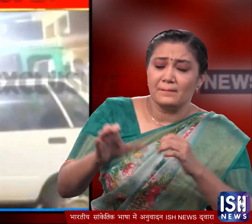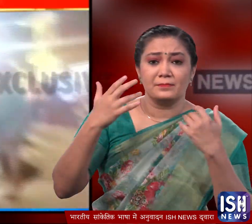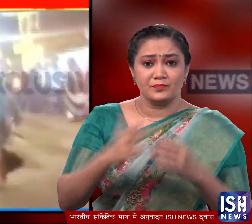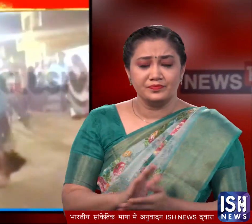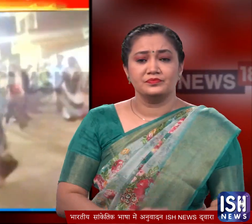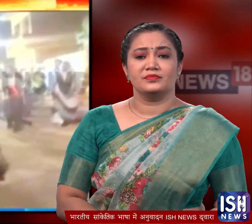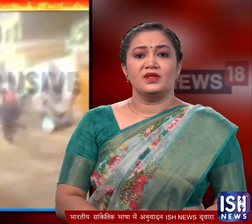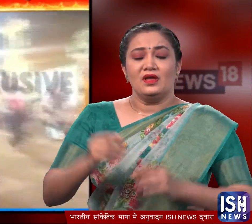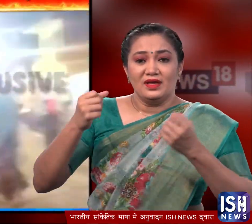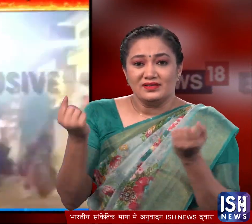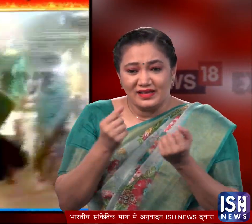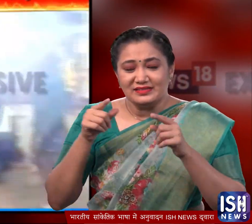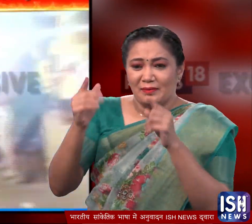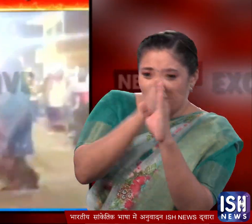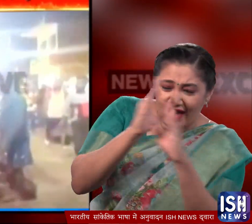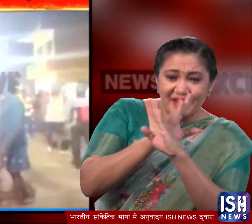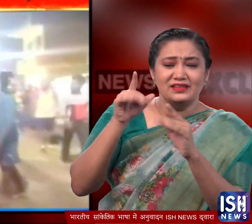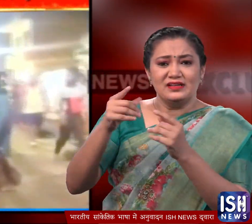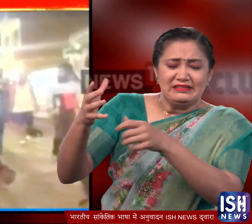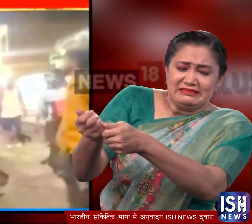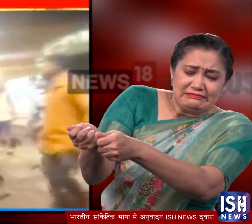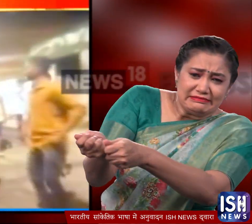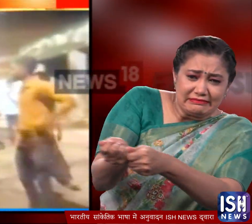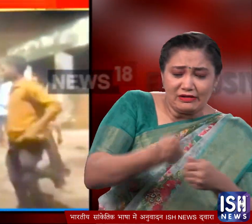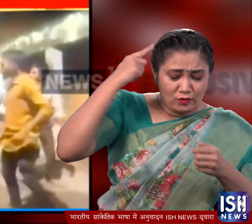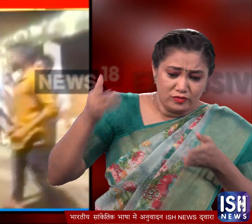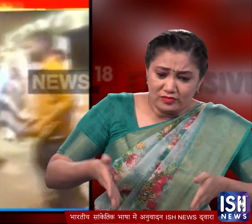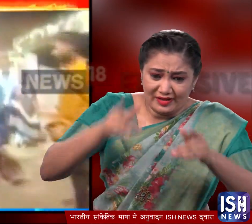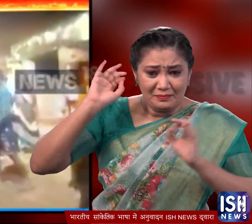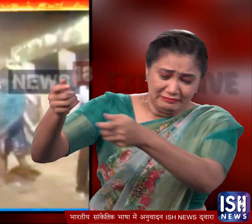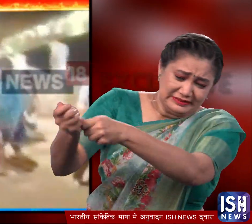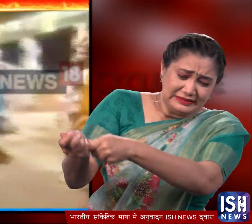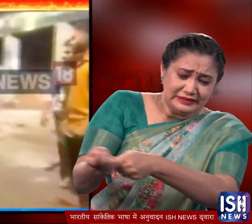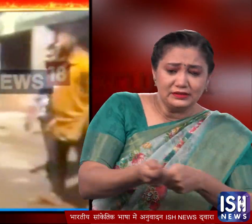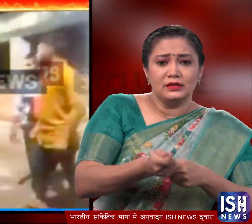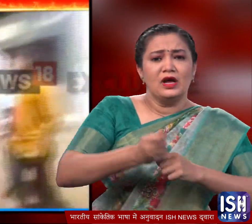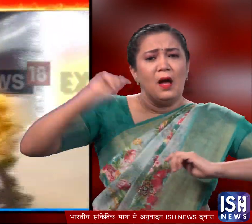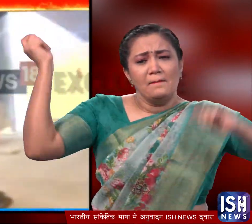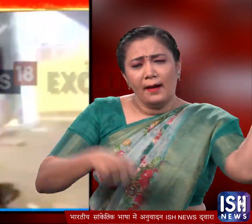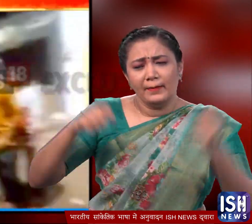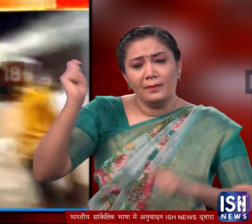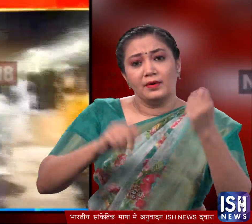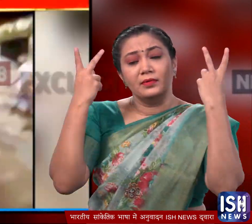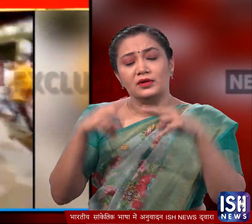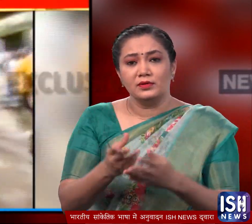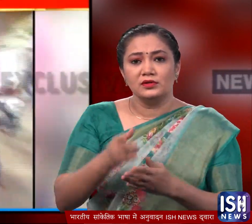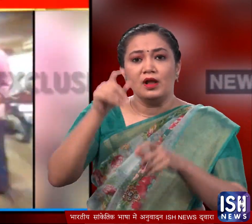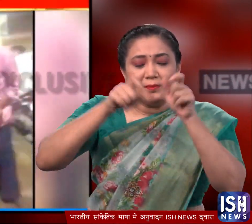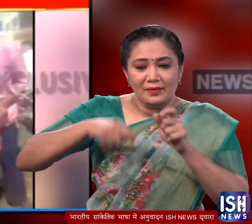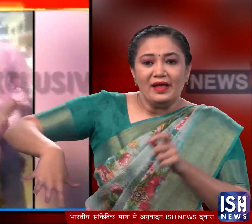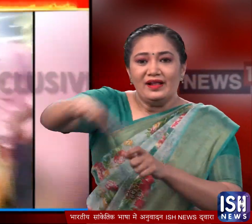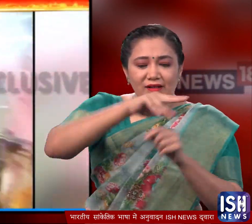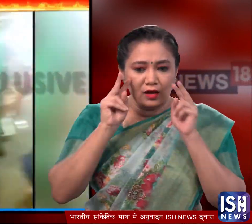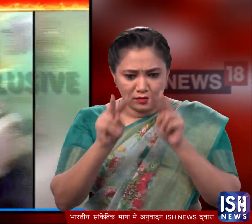कर दिया गया। इतना ही नहीं, गाड़ी के पीछे छुपे उस लड़के को घसीटते हुए सड़क के बीचों बीच लाया गया और फिर उसकी बुरी तरह पिटाई की गई। ये सब